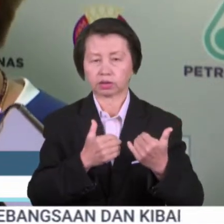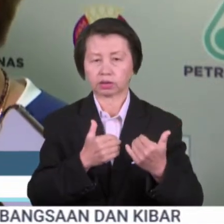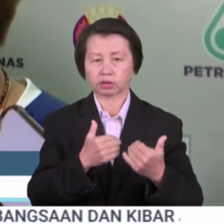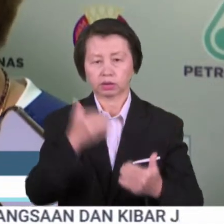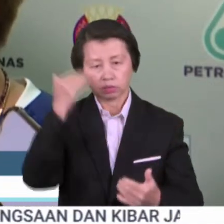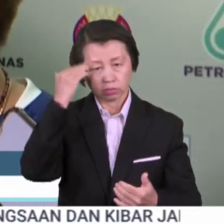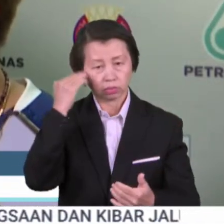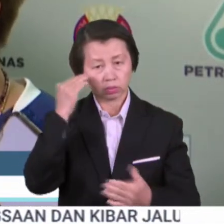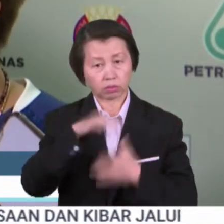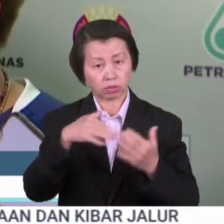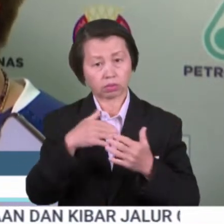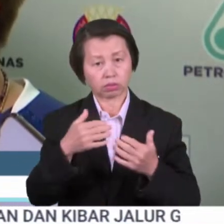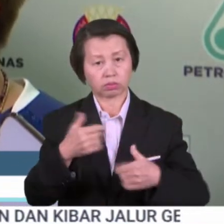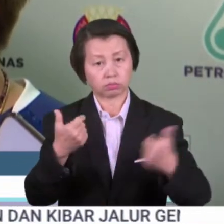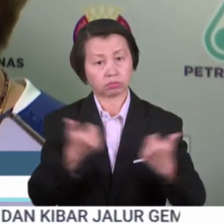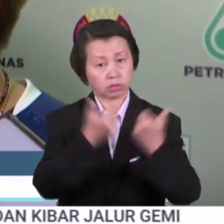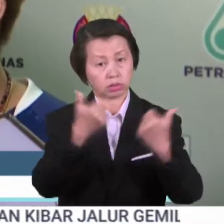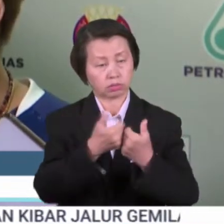Har